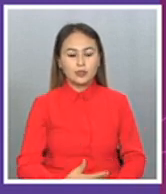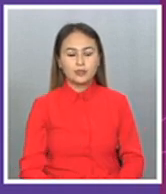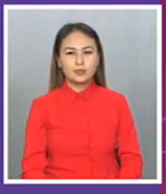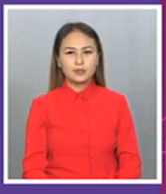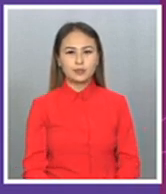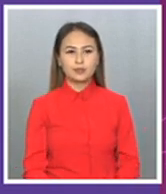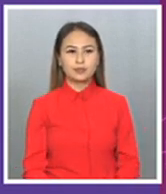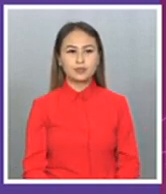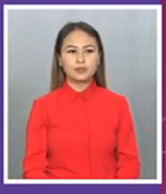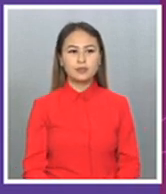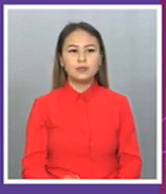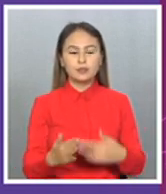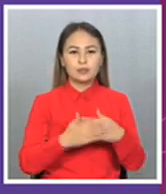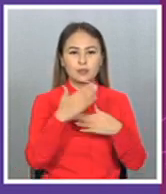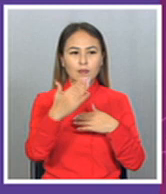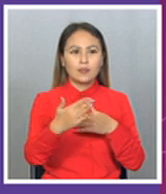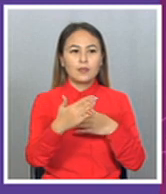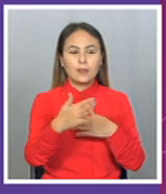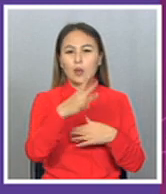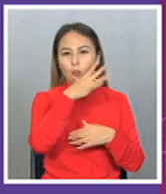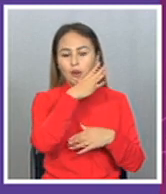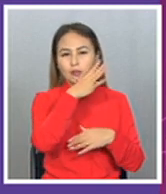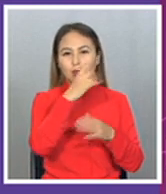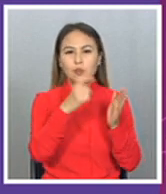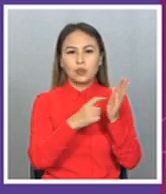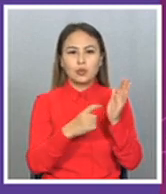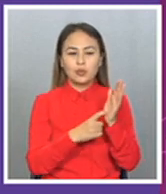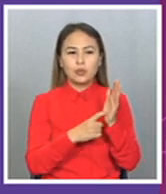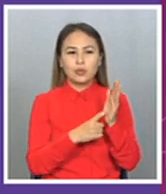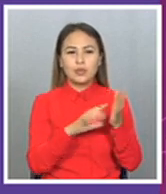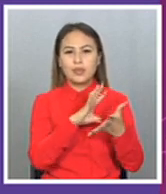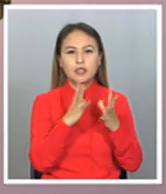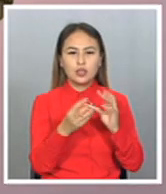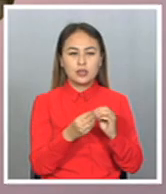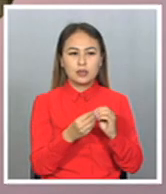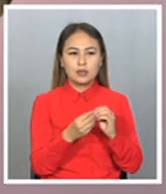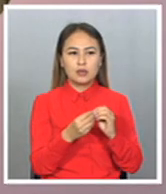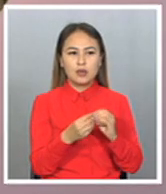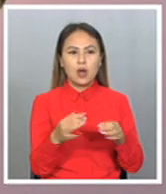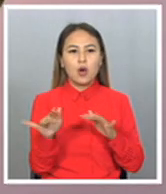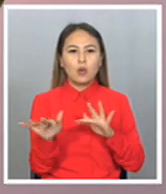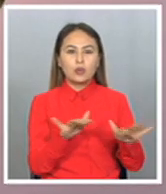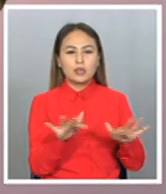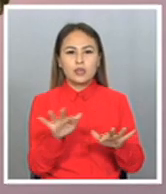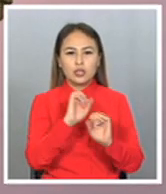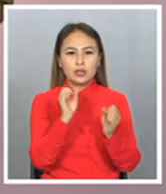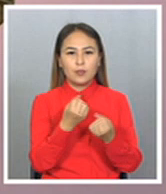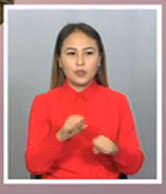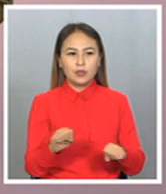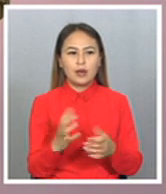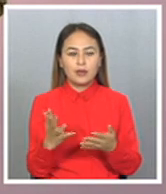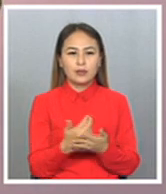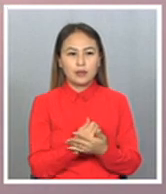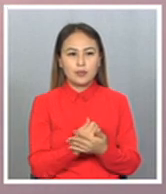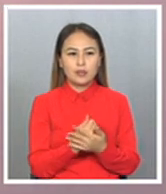ұшты? Арақашықтықты уақытқа бөлу нәтижесінде қозғалыс жылдамдығын